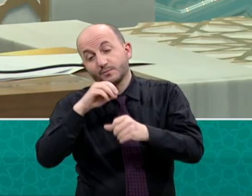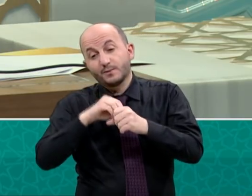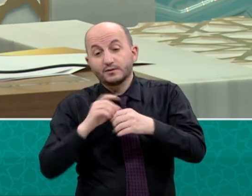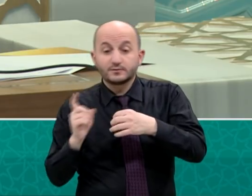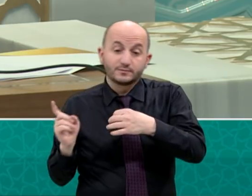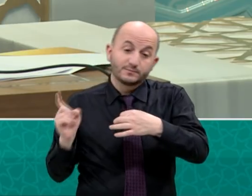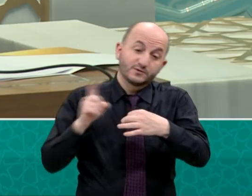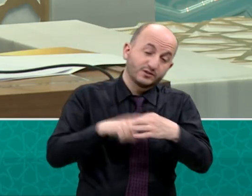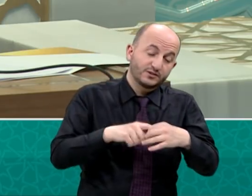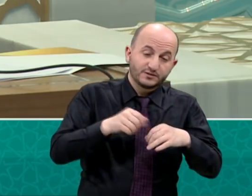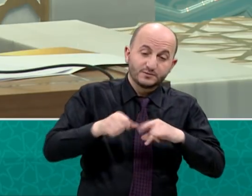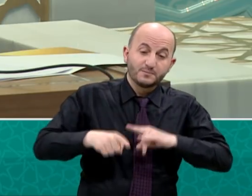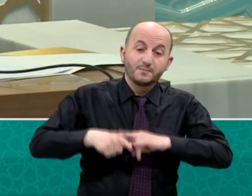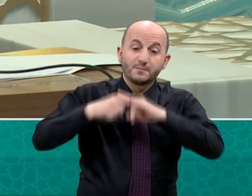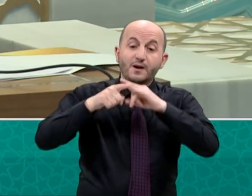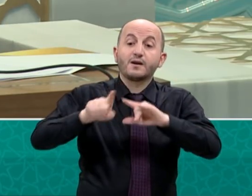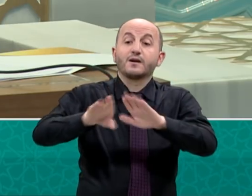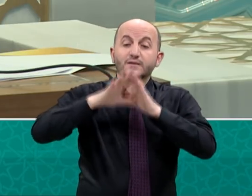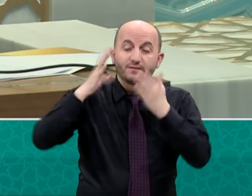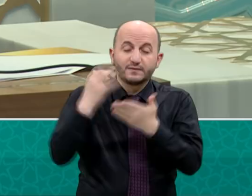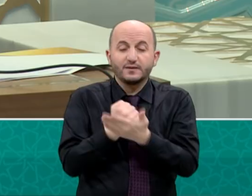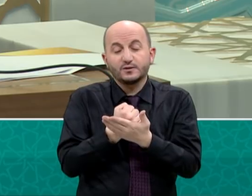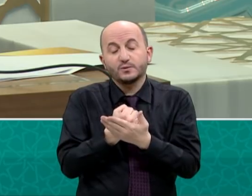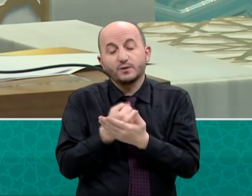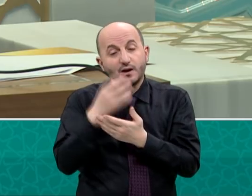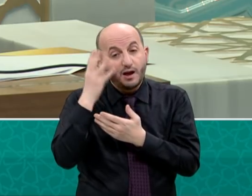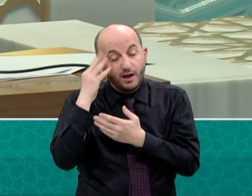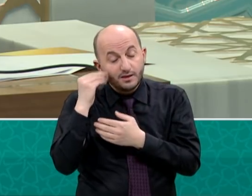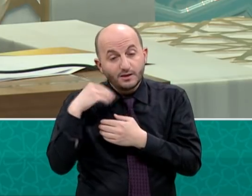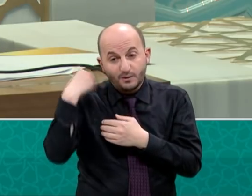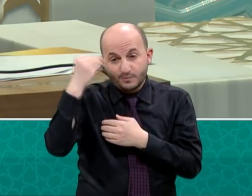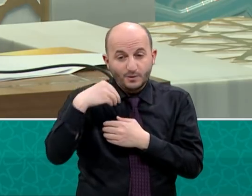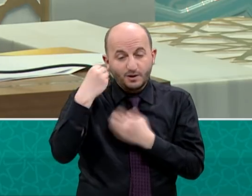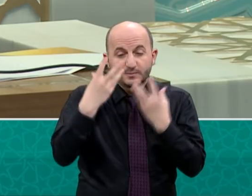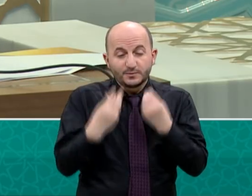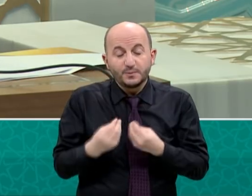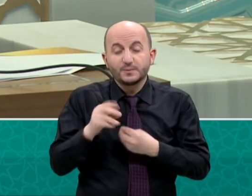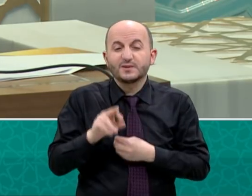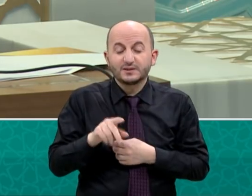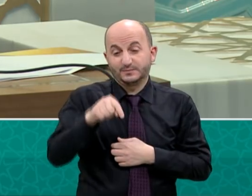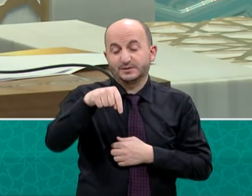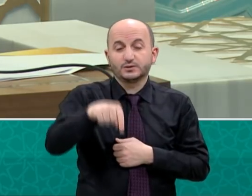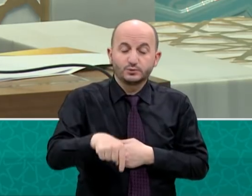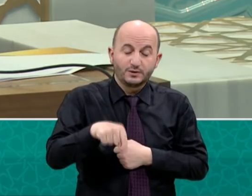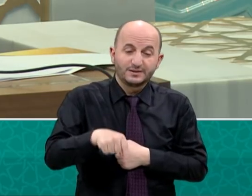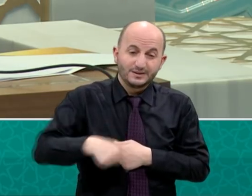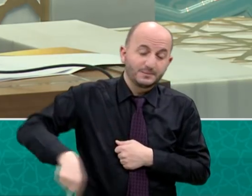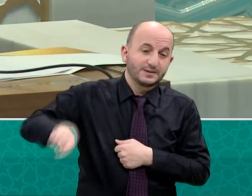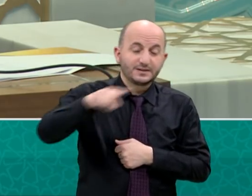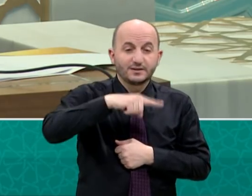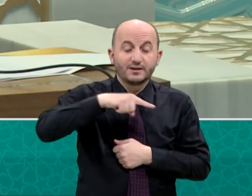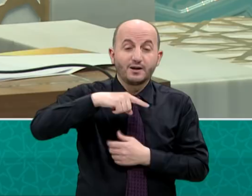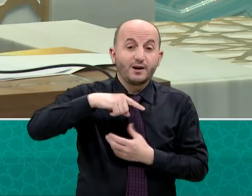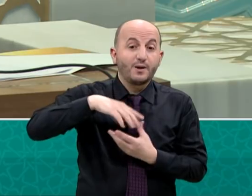ve Mekke'nin fethi olarak anlayan alimlerimiz olduğu gibi, şu anda bizlere